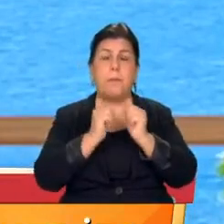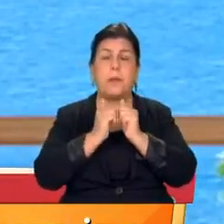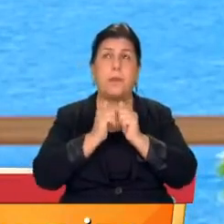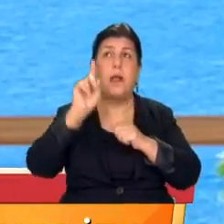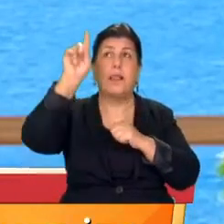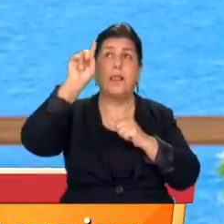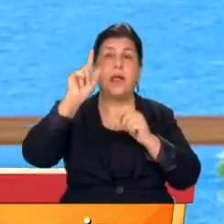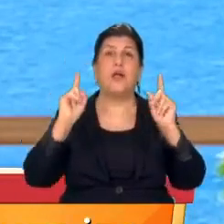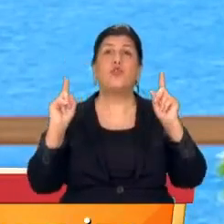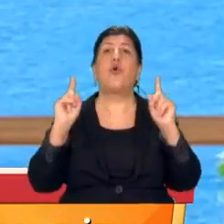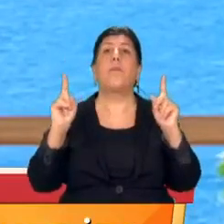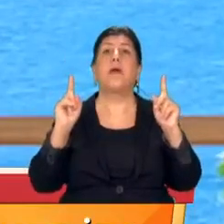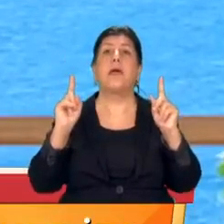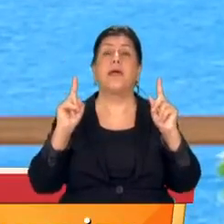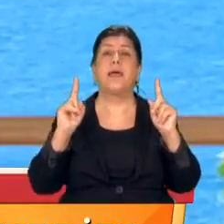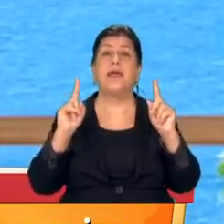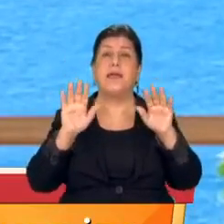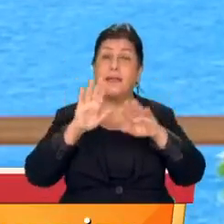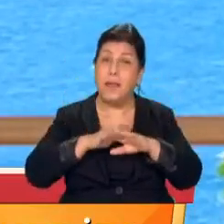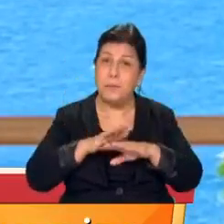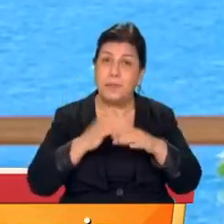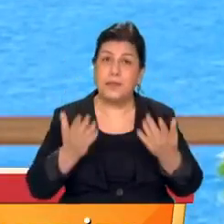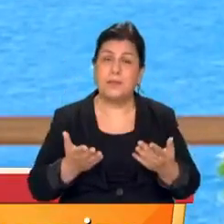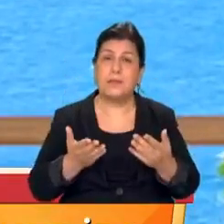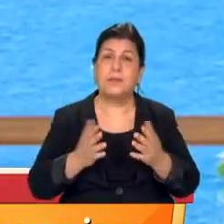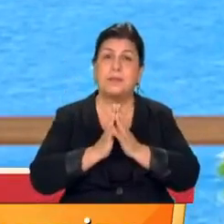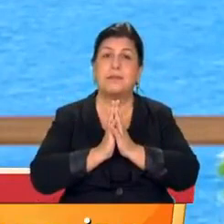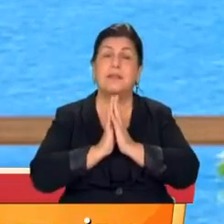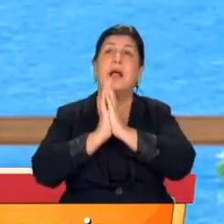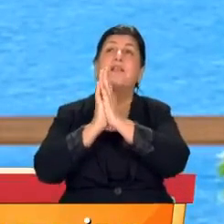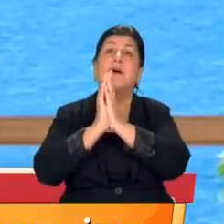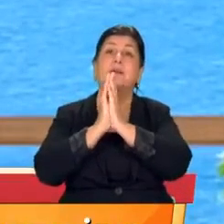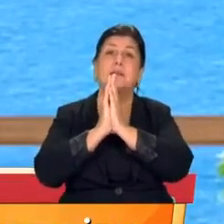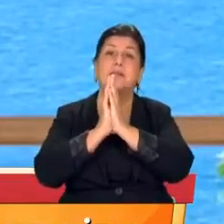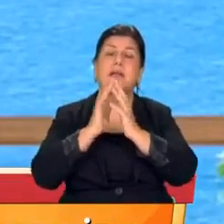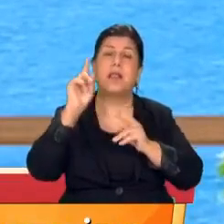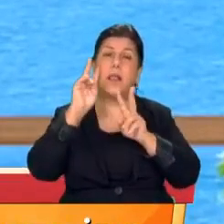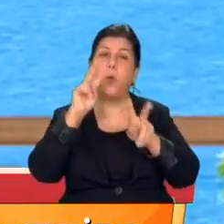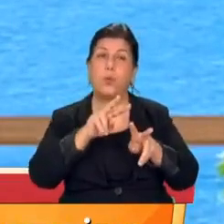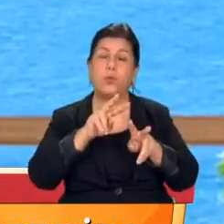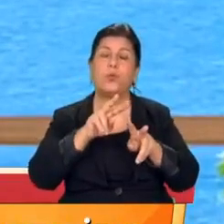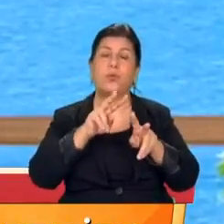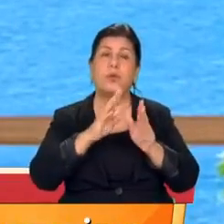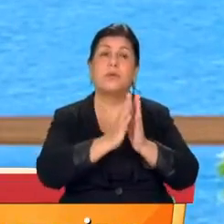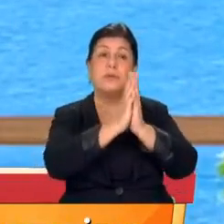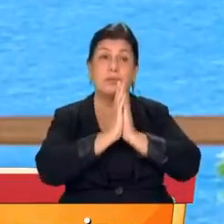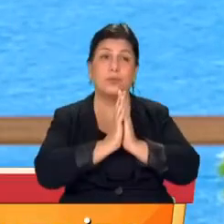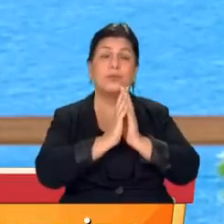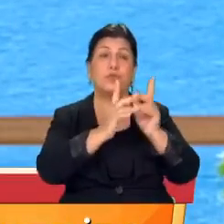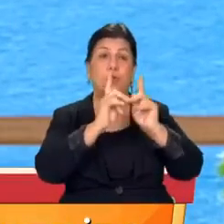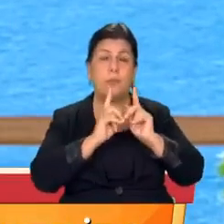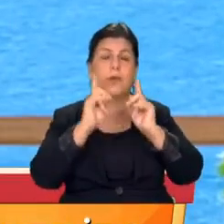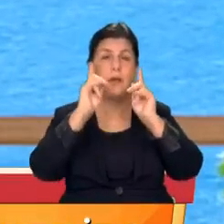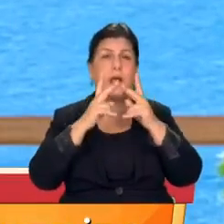ettiler yalvardılar Allah bunların tövbelerini kabul etti ve onları